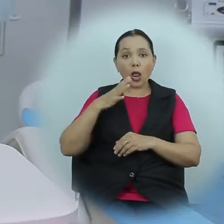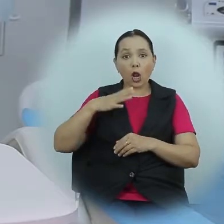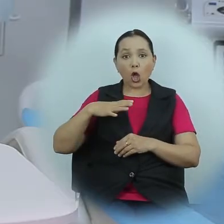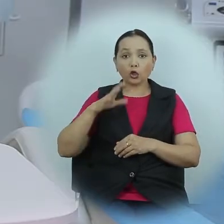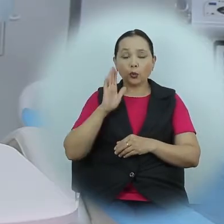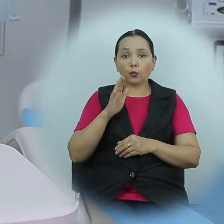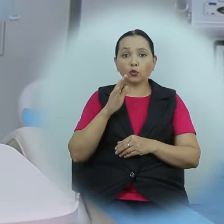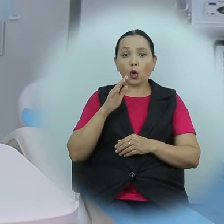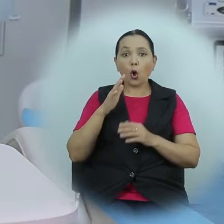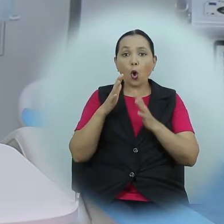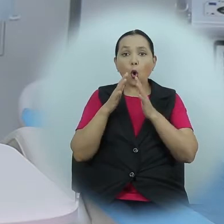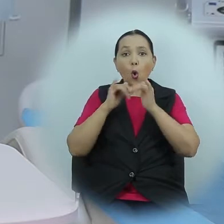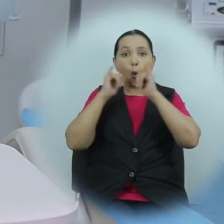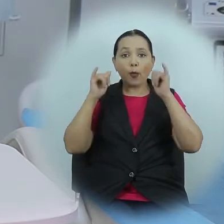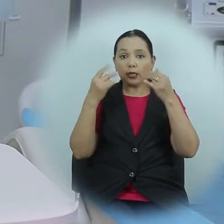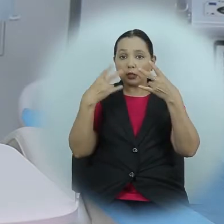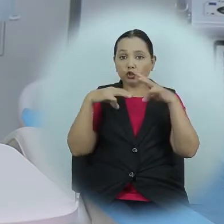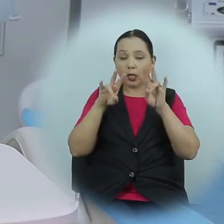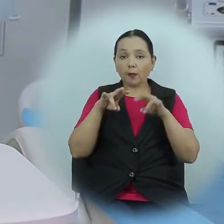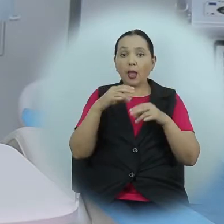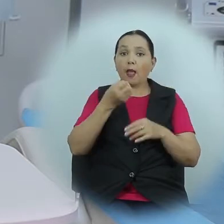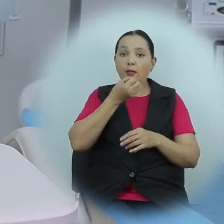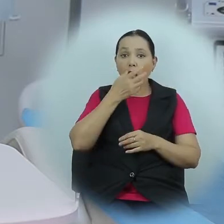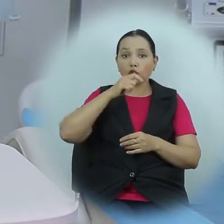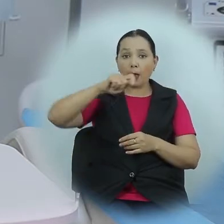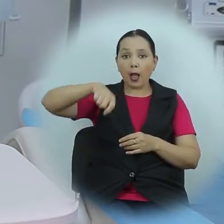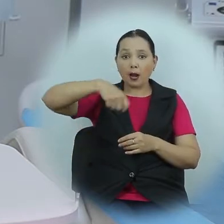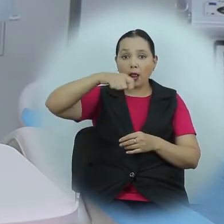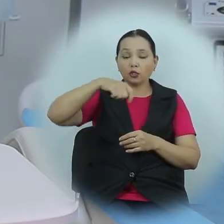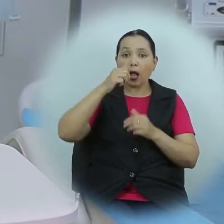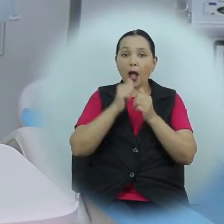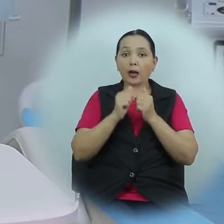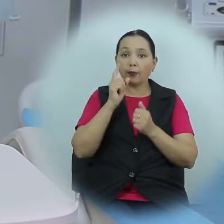боса көпайтырышы керегімаз. Яна яқшылап аралаштырамыз.